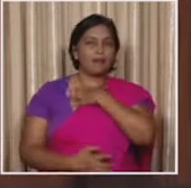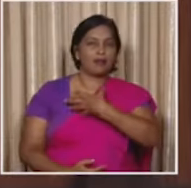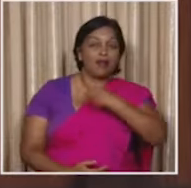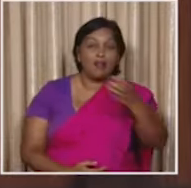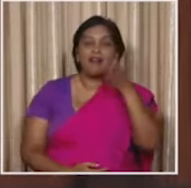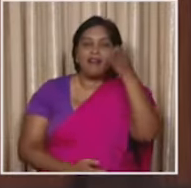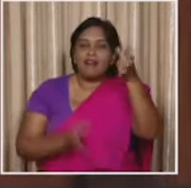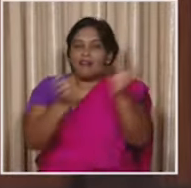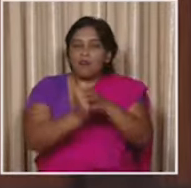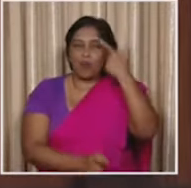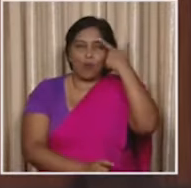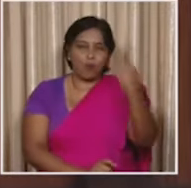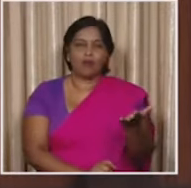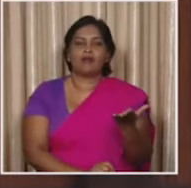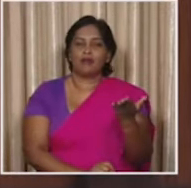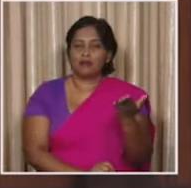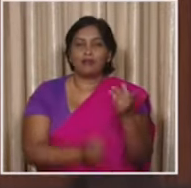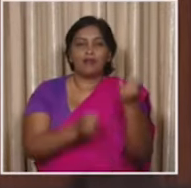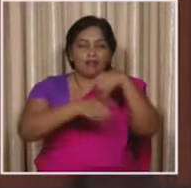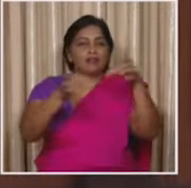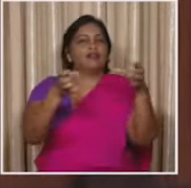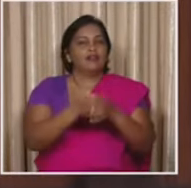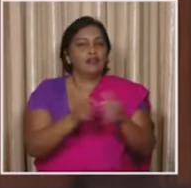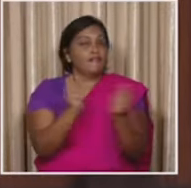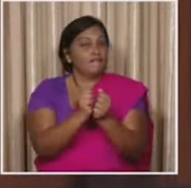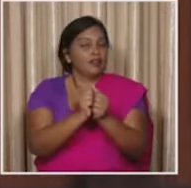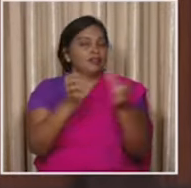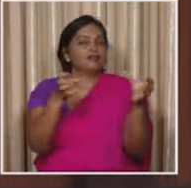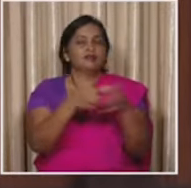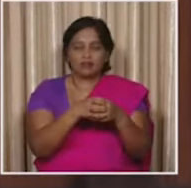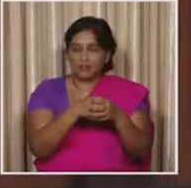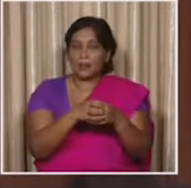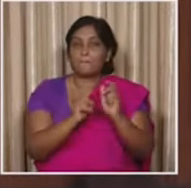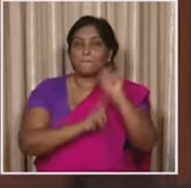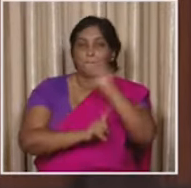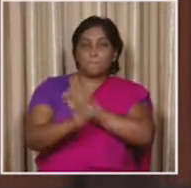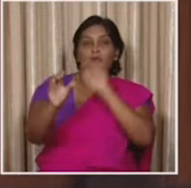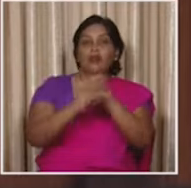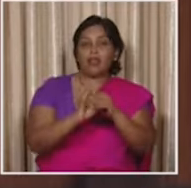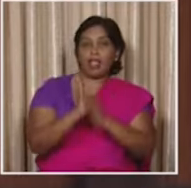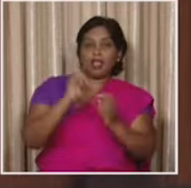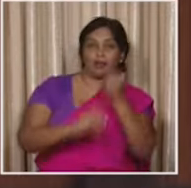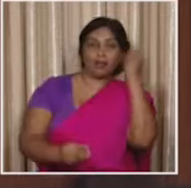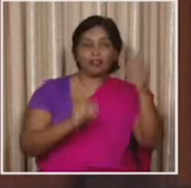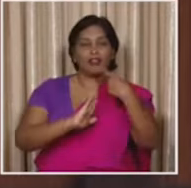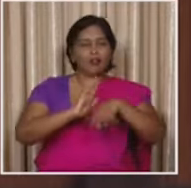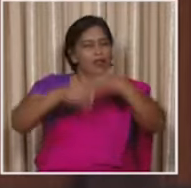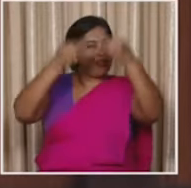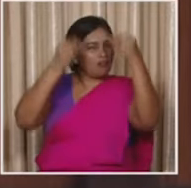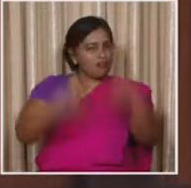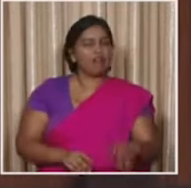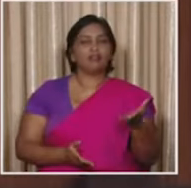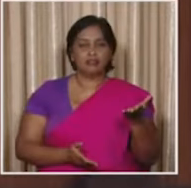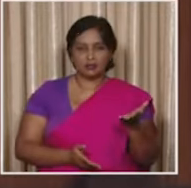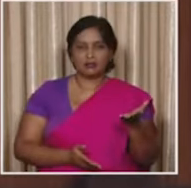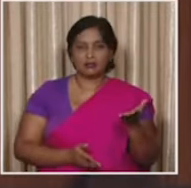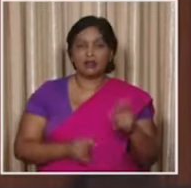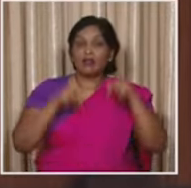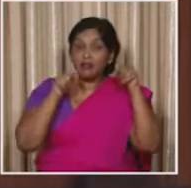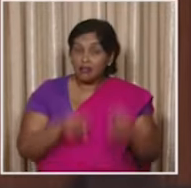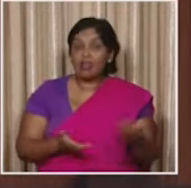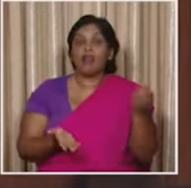Mevata, Mekandi, Dani. Mekanda, Meva Karaka, Hitabu Katia, Parliament to Regal, Amatikan, Mirata Bankrot Paz, Patkare,